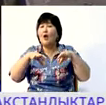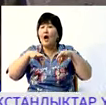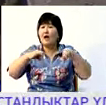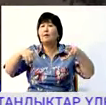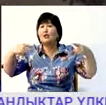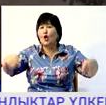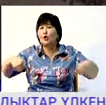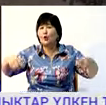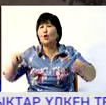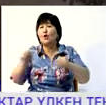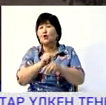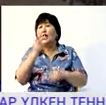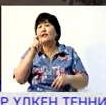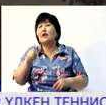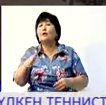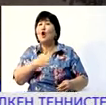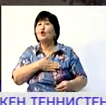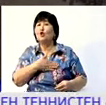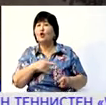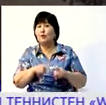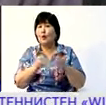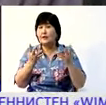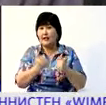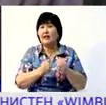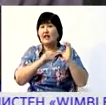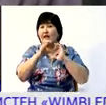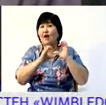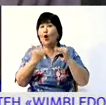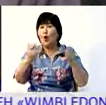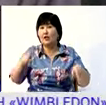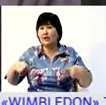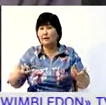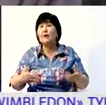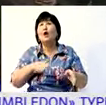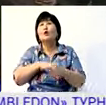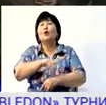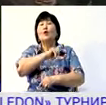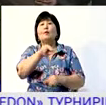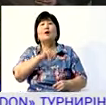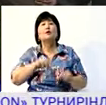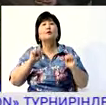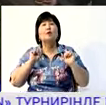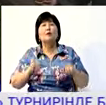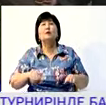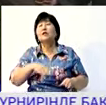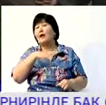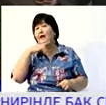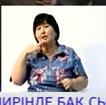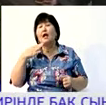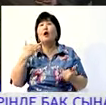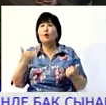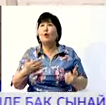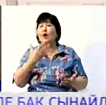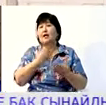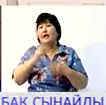дөңгелегін жөндеу цехы. Жүрегі болып саналады дөңгелек вагонның. Кәсіпорынның толық қуатымен жұмыс істеуге мүмкіндігі жеткілікті. Қазіргі кезде